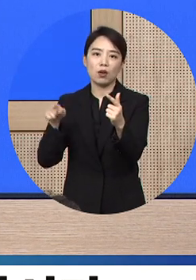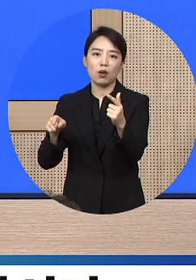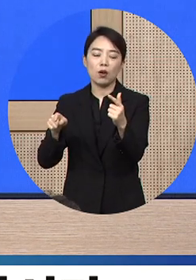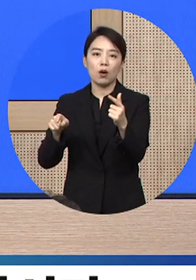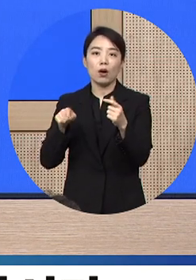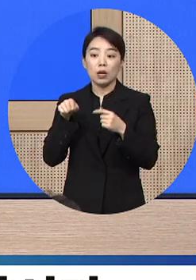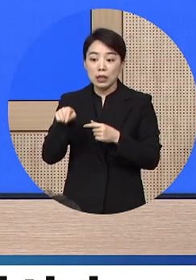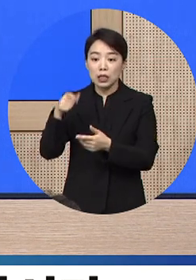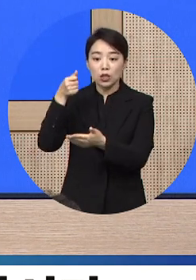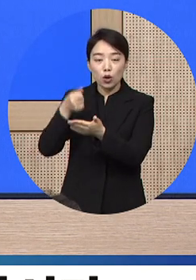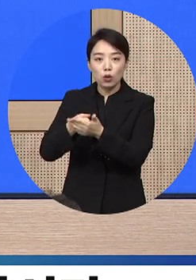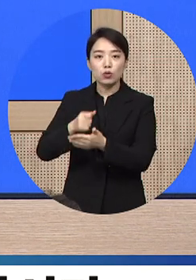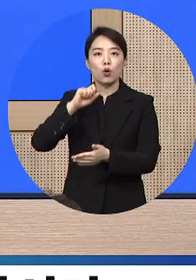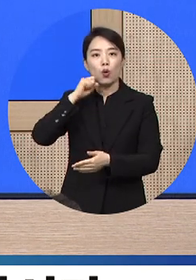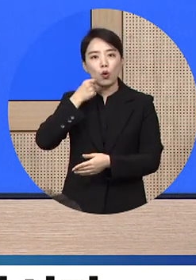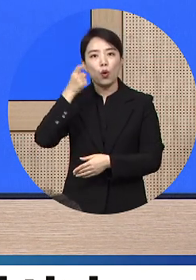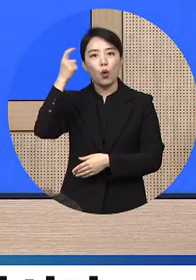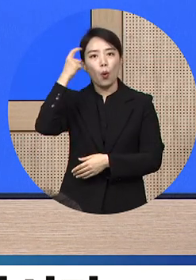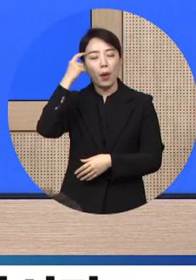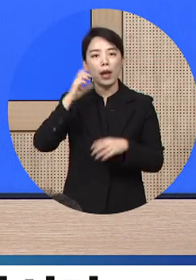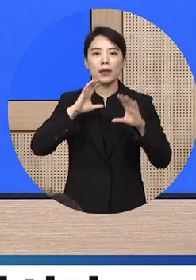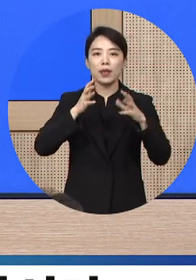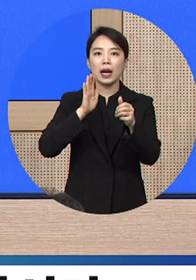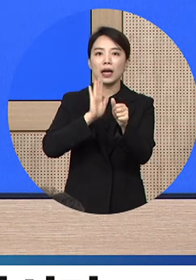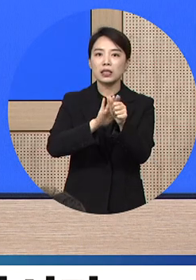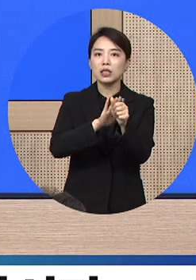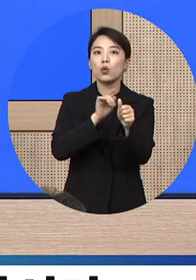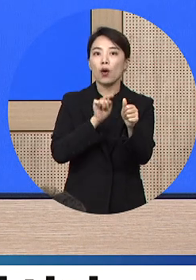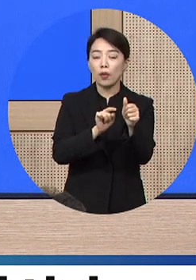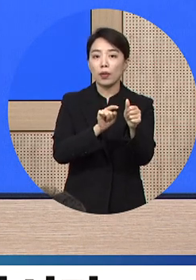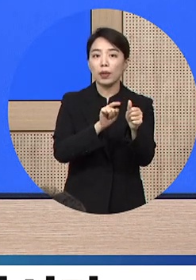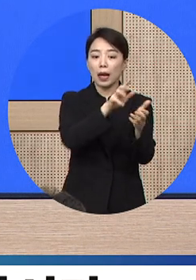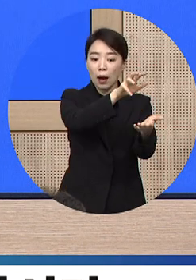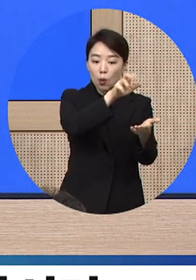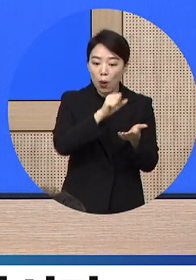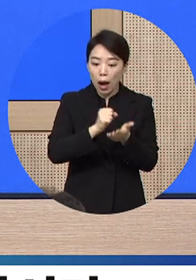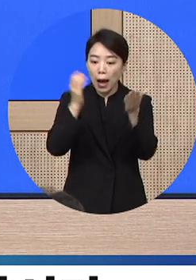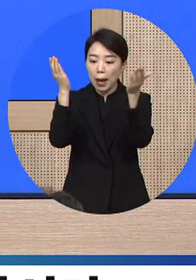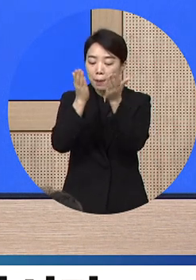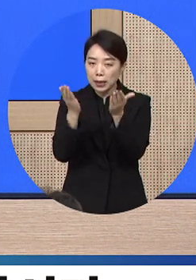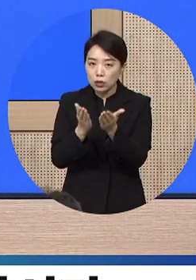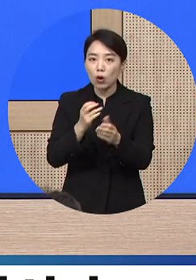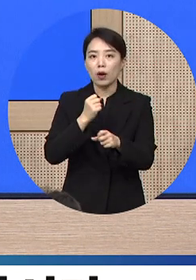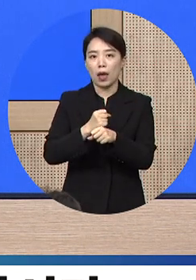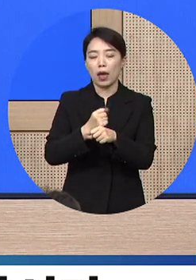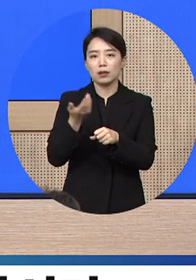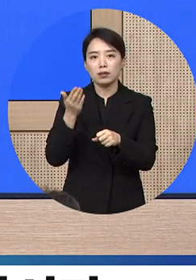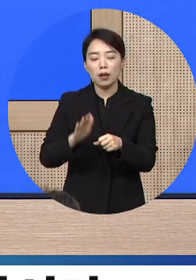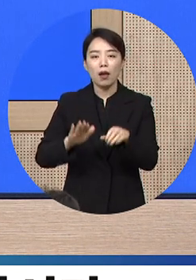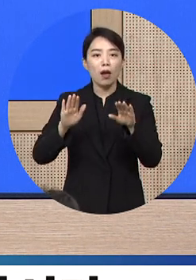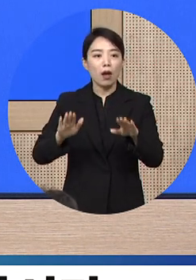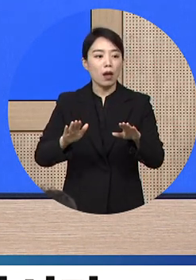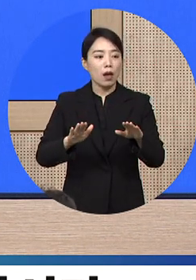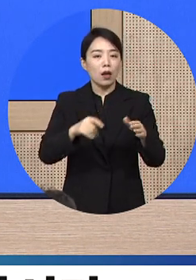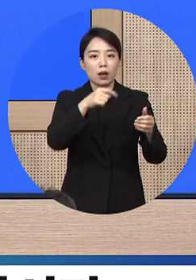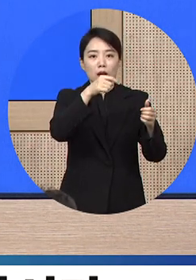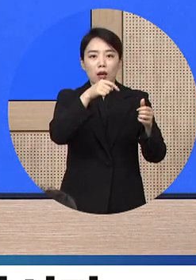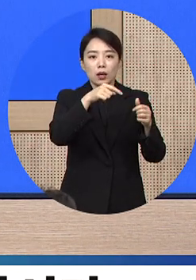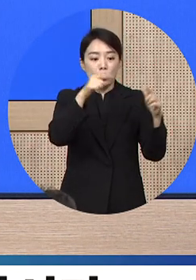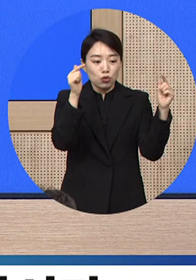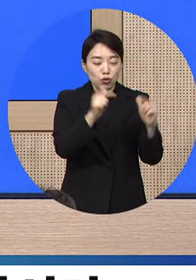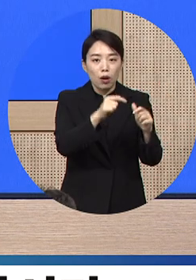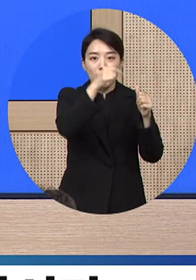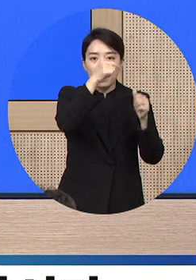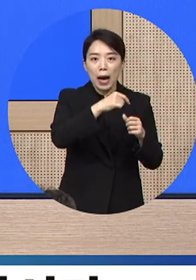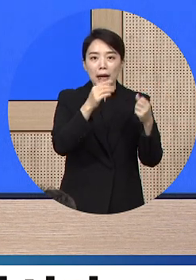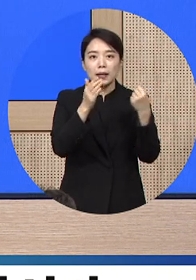왜냐하면 국비로 지원되는 분에 대해서 제가 매칭하면 되는 것인데 국비 매칭 없이 자네가 100% 늘리는 것은 부담을 하기